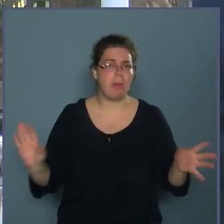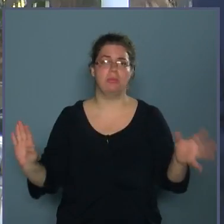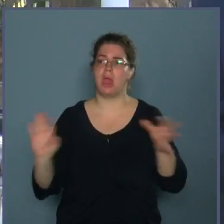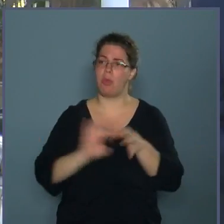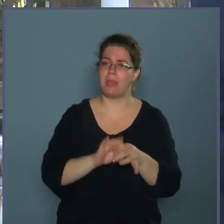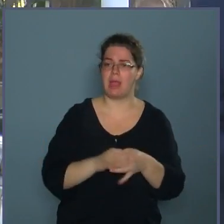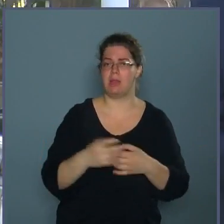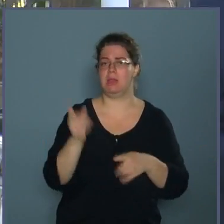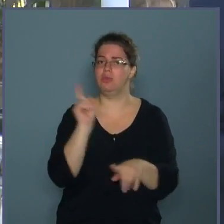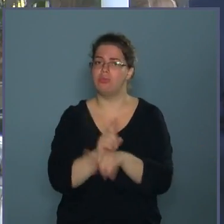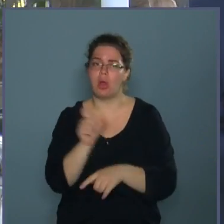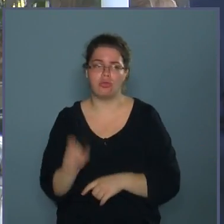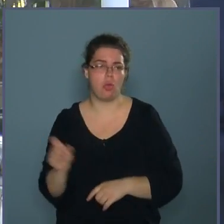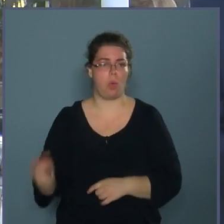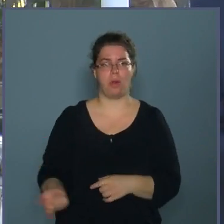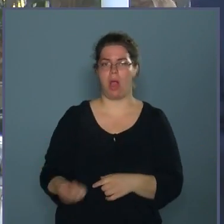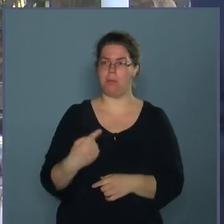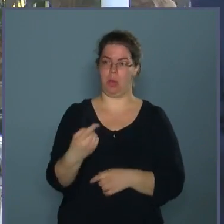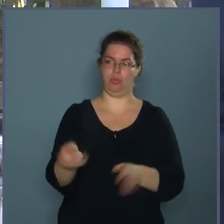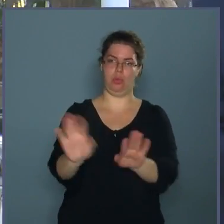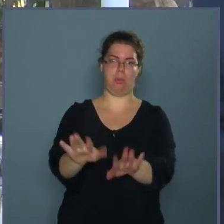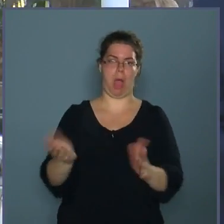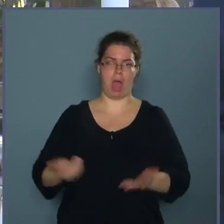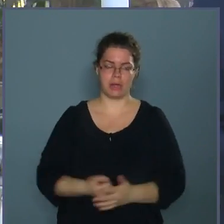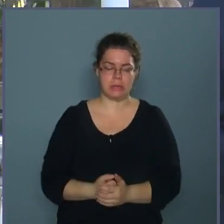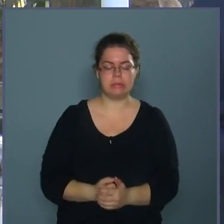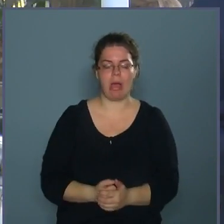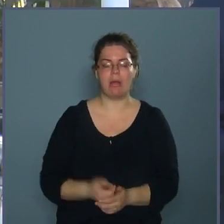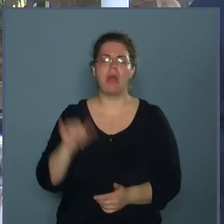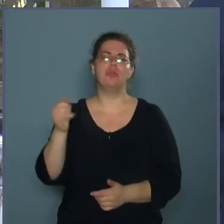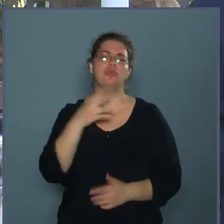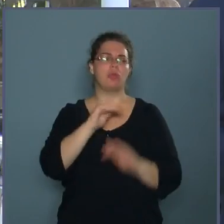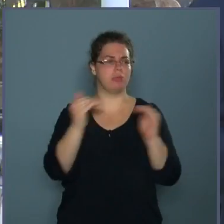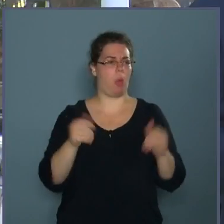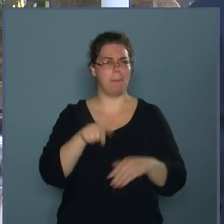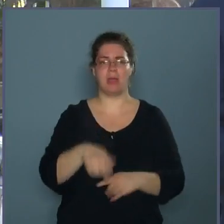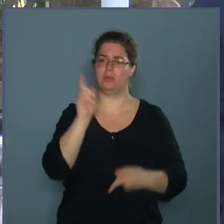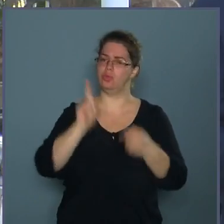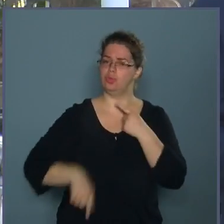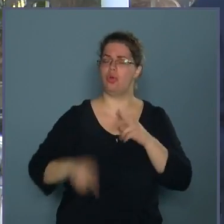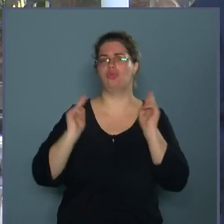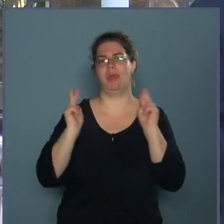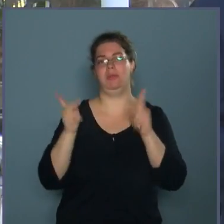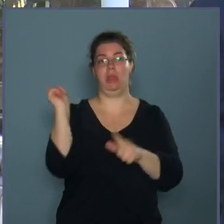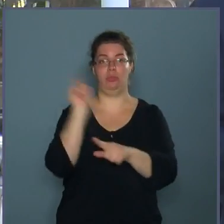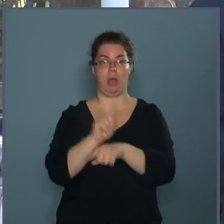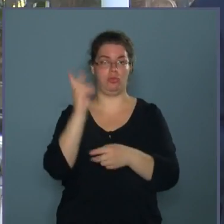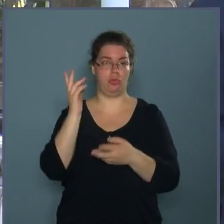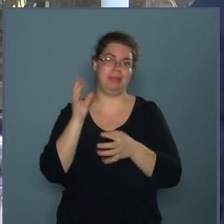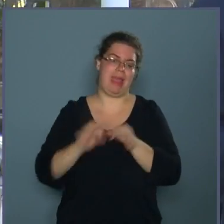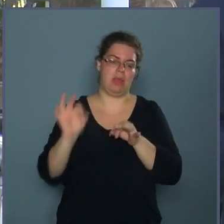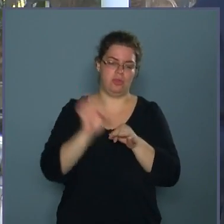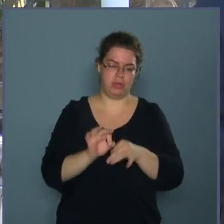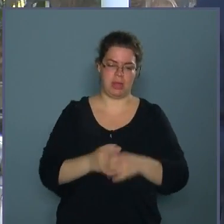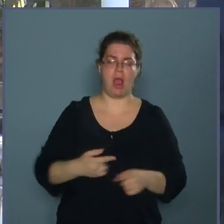összeköttetés parancsnokaikkal, magukra maradtak. A jutadombiak az utolsó érvényes parancsot teljesítették,